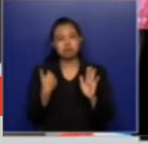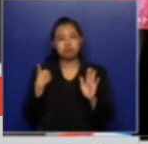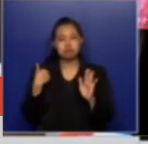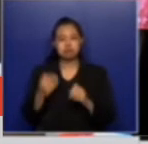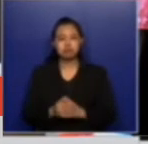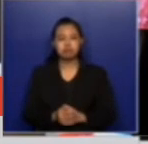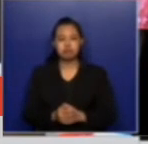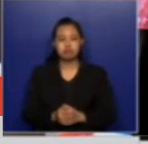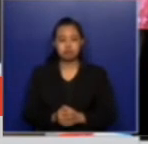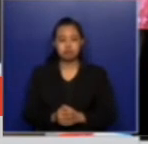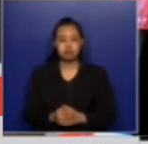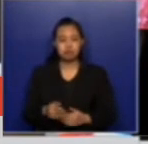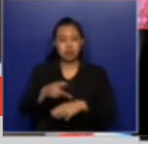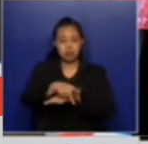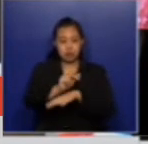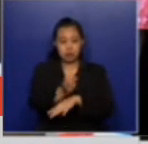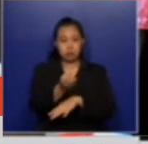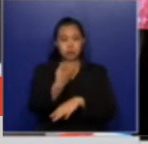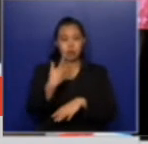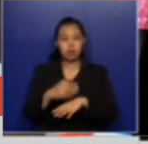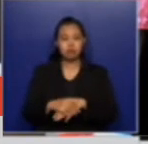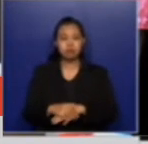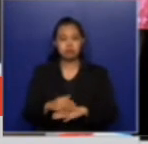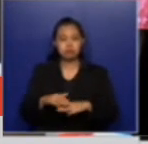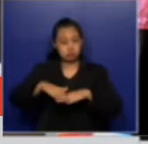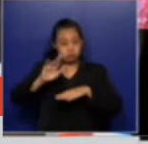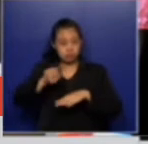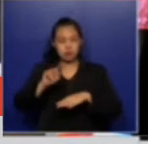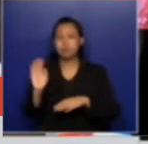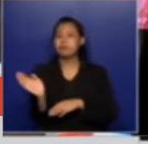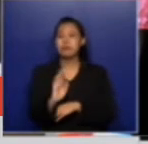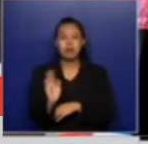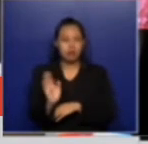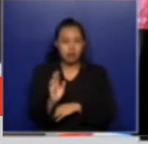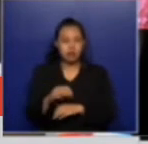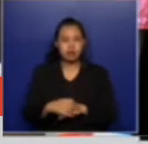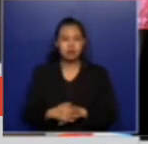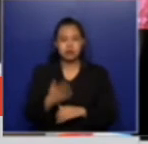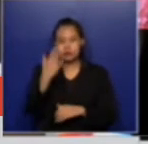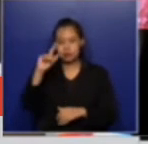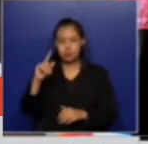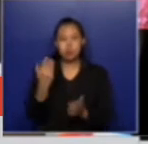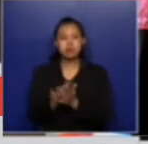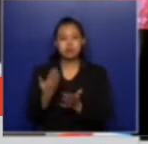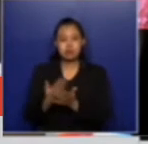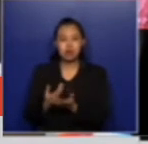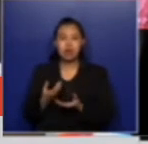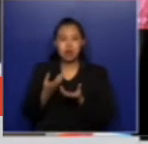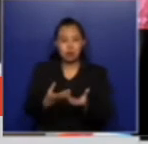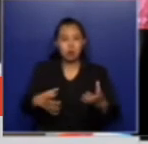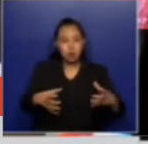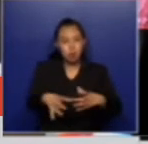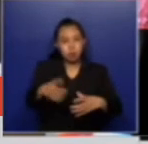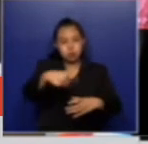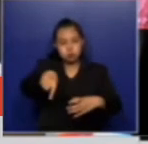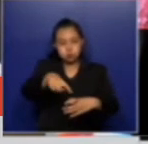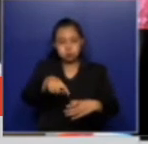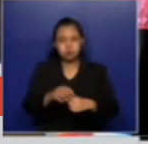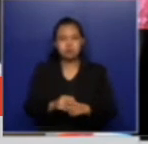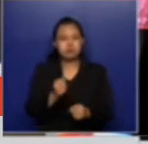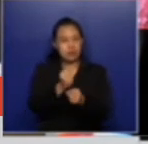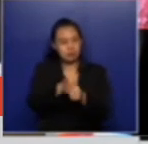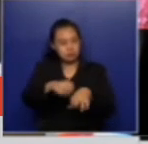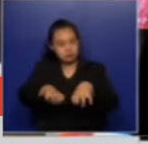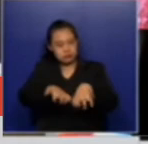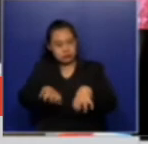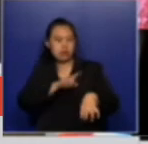ท่านประธานบอกผมว่ามันเกินเลยมันไม่เกินเลยครับเพราะเรากำลังเอาเงินนี่ให้กลุ่มนี้แหละครับไปบริห